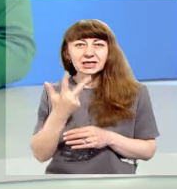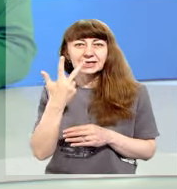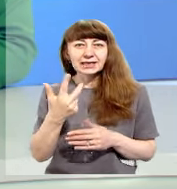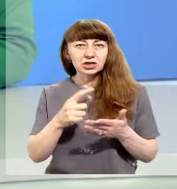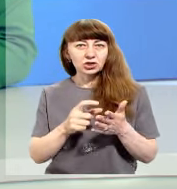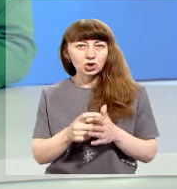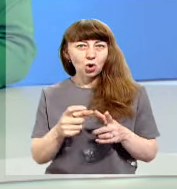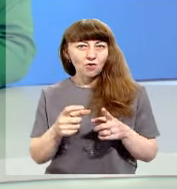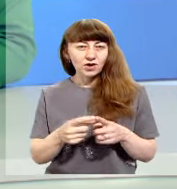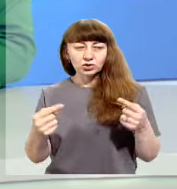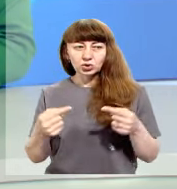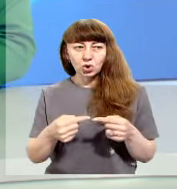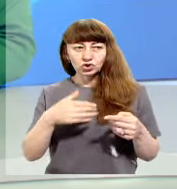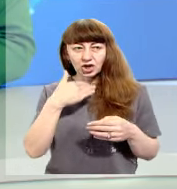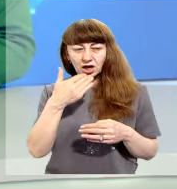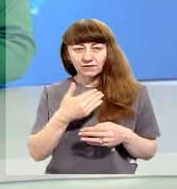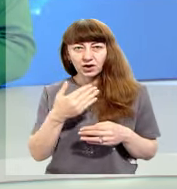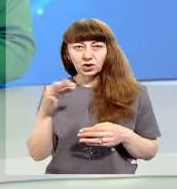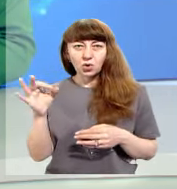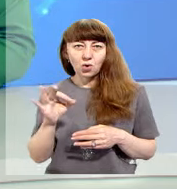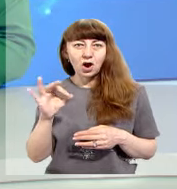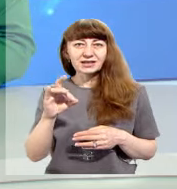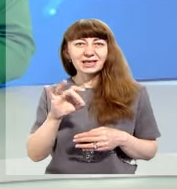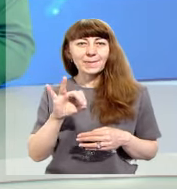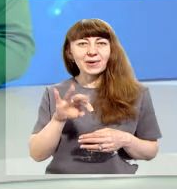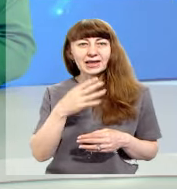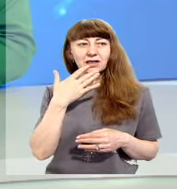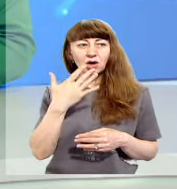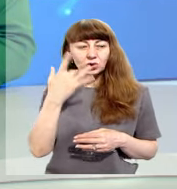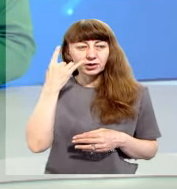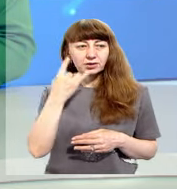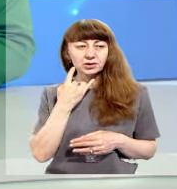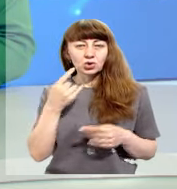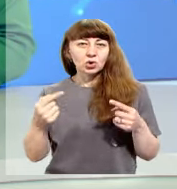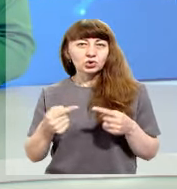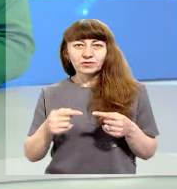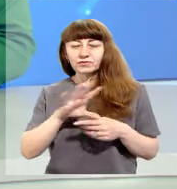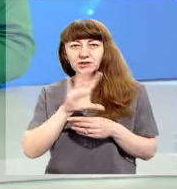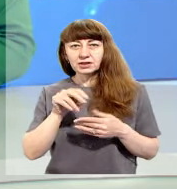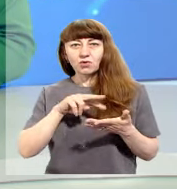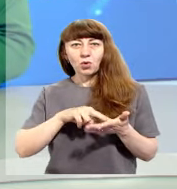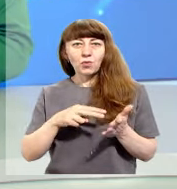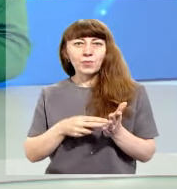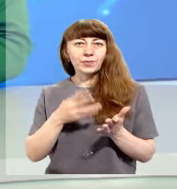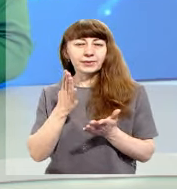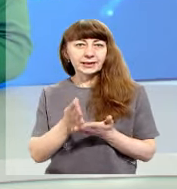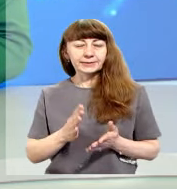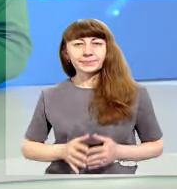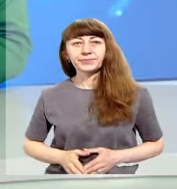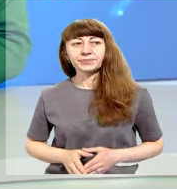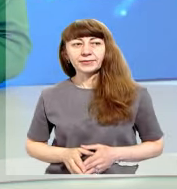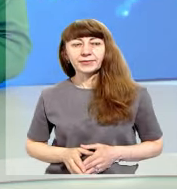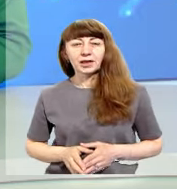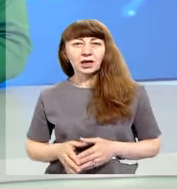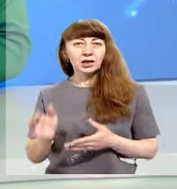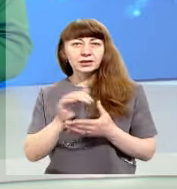точно и емко отражают не только предназначение Ассамблеи народа Казахстана, но и суть всего стратегического курса. Единство и солидарность